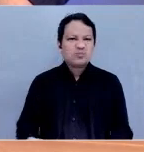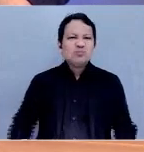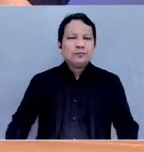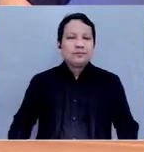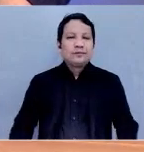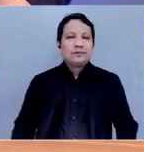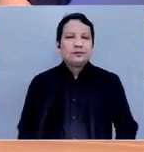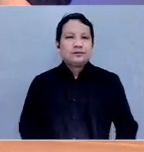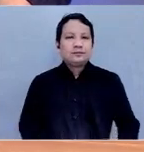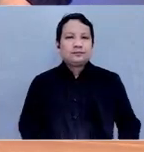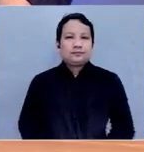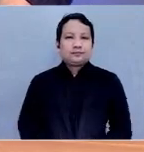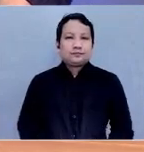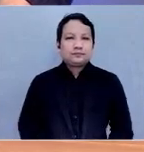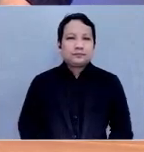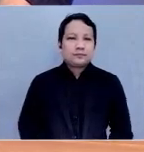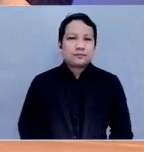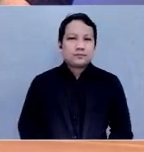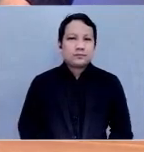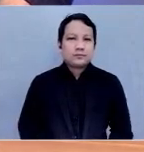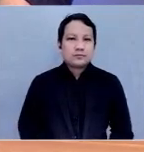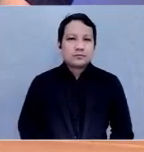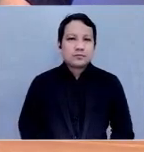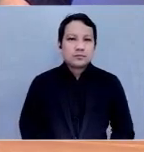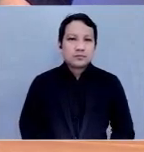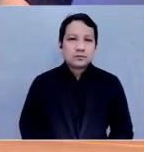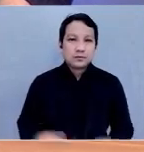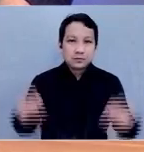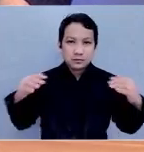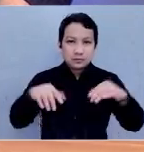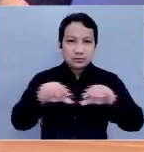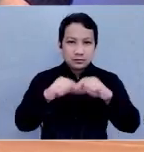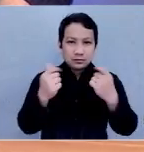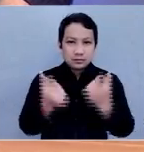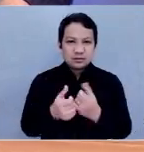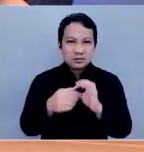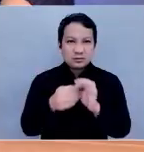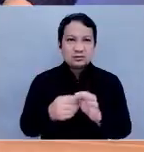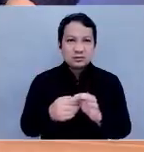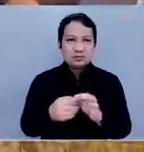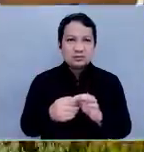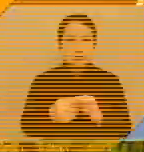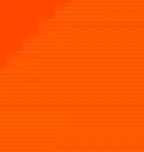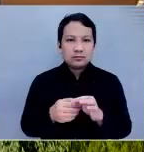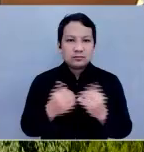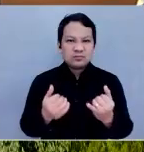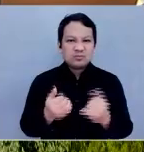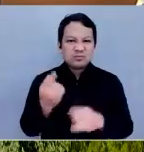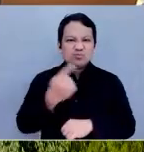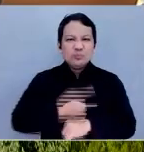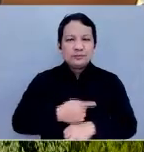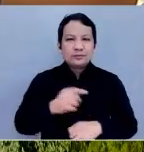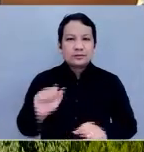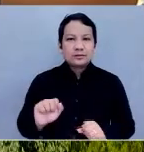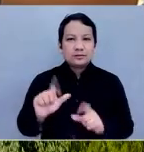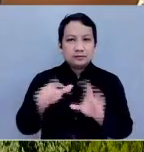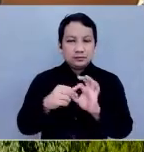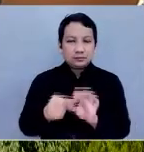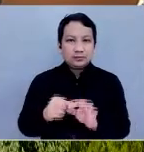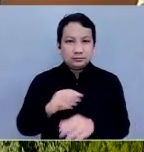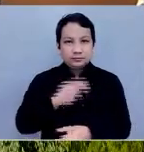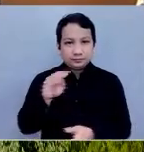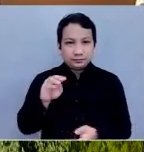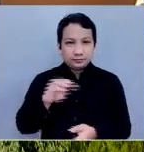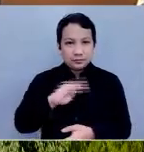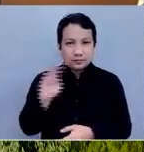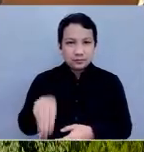Sa Mendiola sa Maynila naman, magtitipon-tipon ng ilang grupo para sa transport strike ngayong araw. Live mula sa Maynila, nasa frontline ng